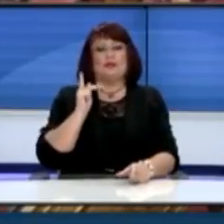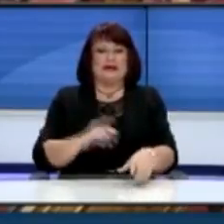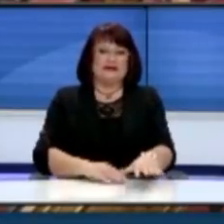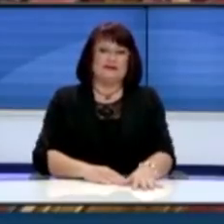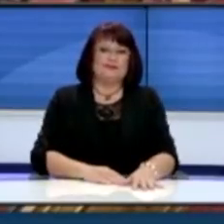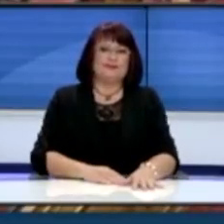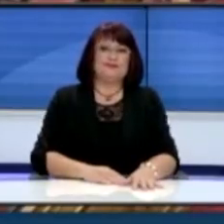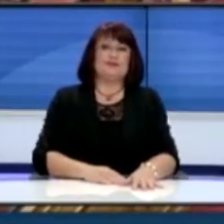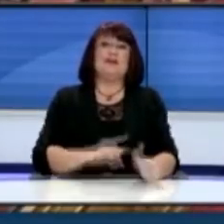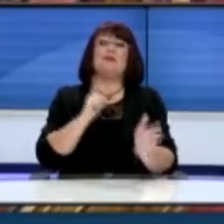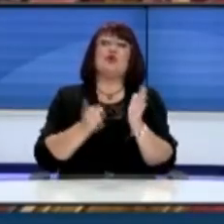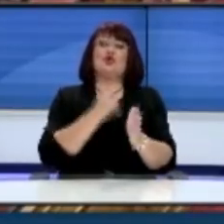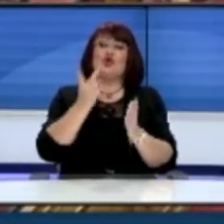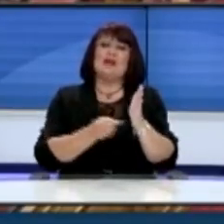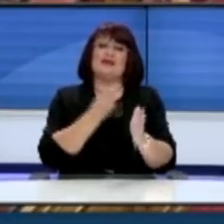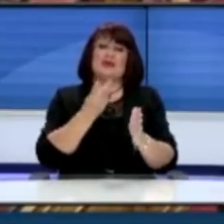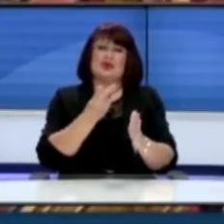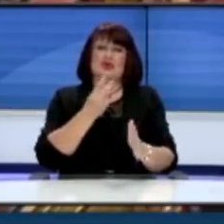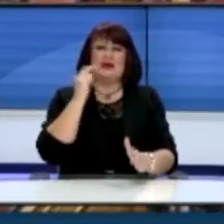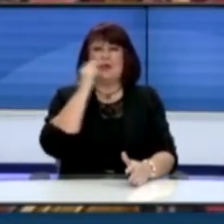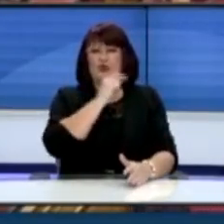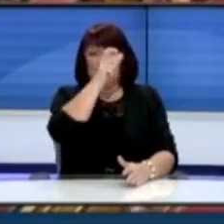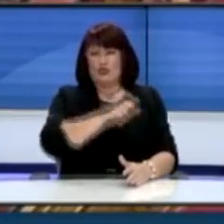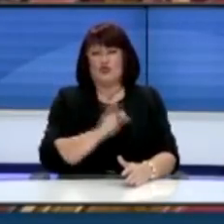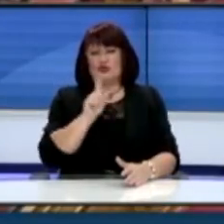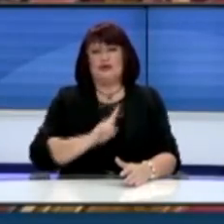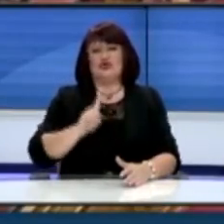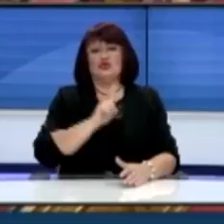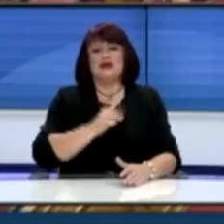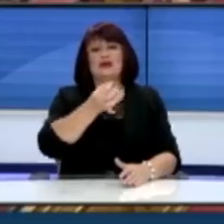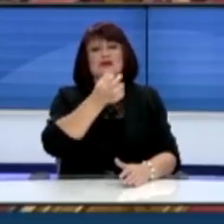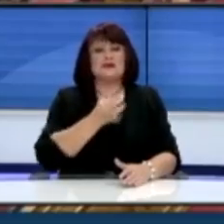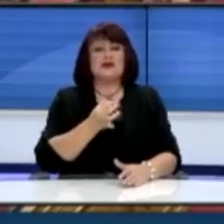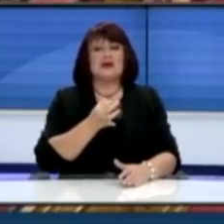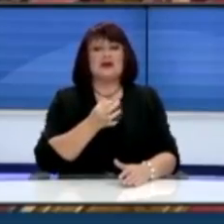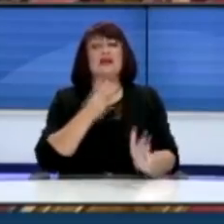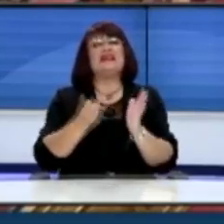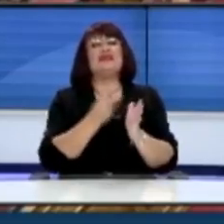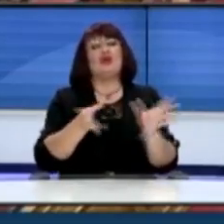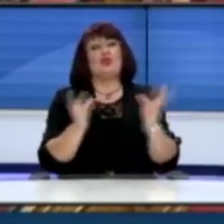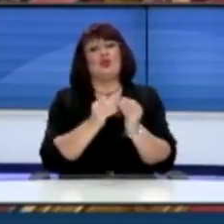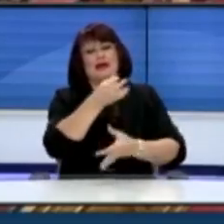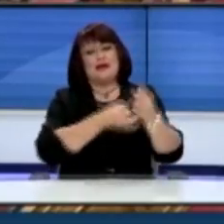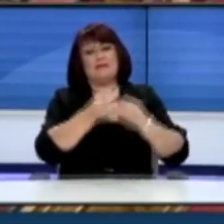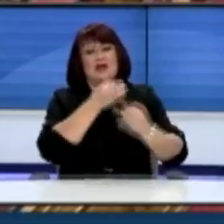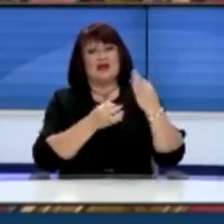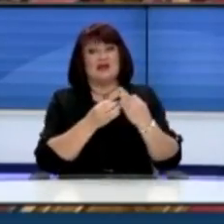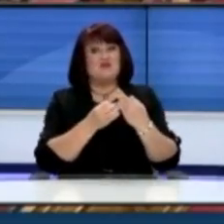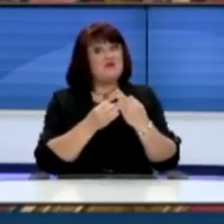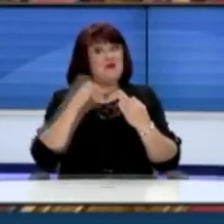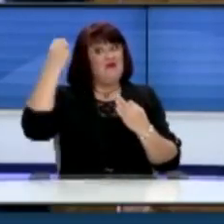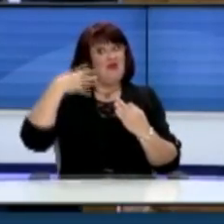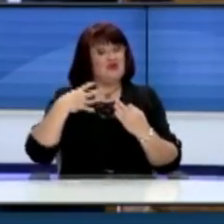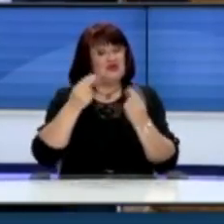Και στην πρωτολογία του και στη δευτερολογία του ο κύριος Μητσοτάκης, μαζί με την τριτολογία του, δεν μας φώτισε και